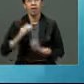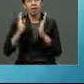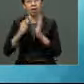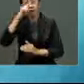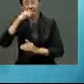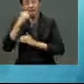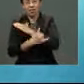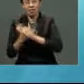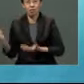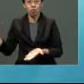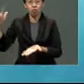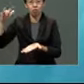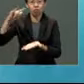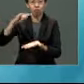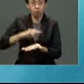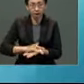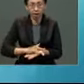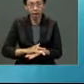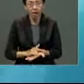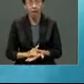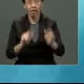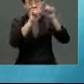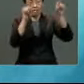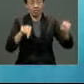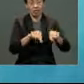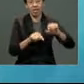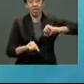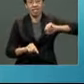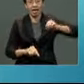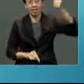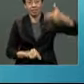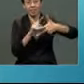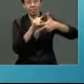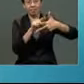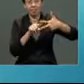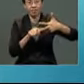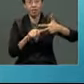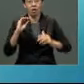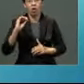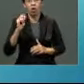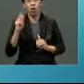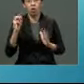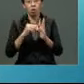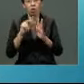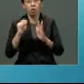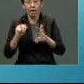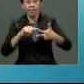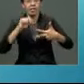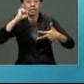ศนะครับก็จะพบว่าสายมือนะครับวันนี้มา3เที่ยวบินโอมานไต้หวันแล้ว